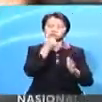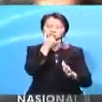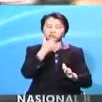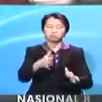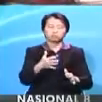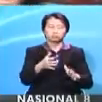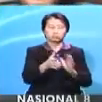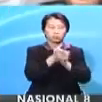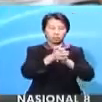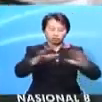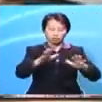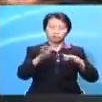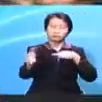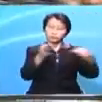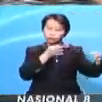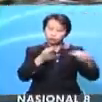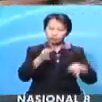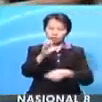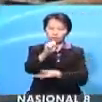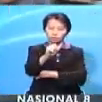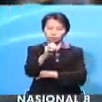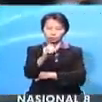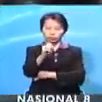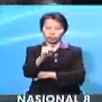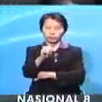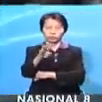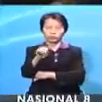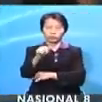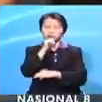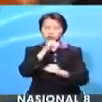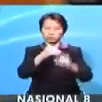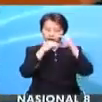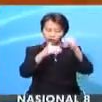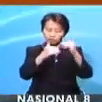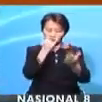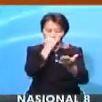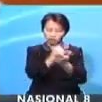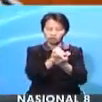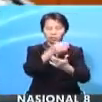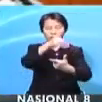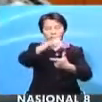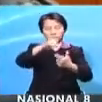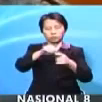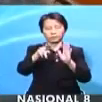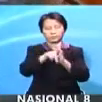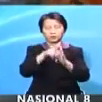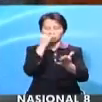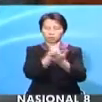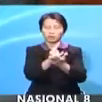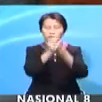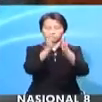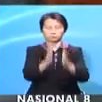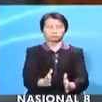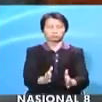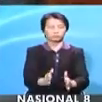menjelaskan bahwa sosme tidak terlihat kepada kekanasan ataupun ganas